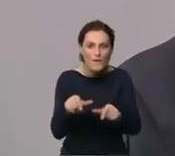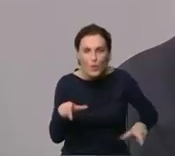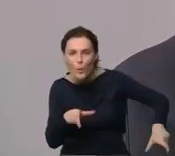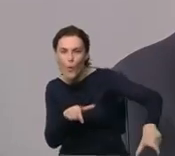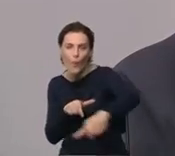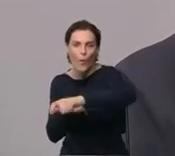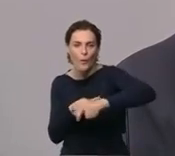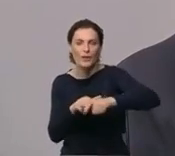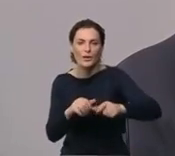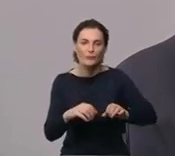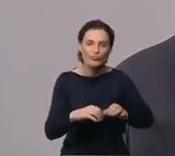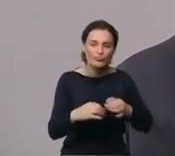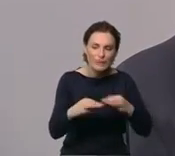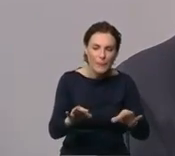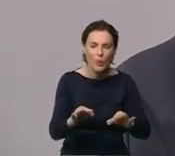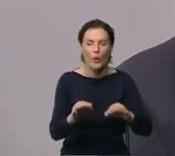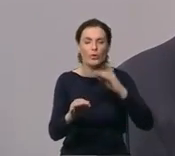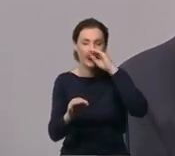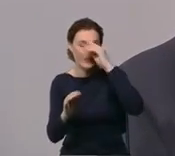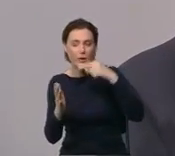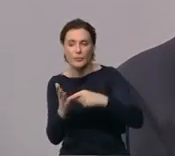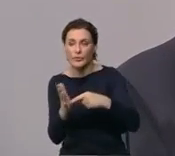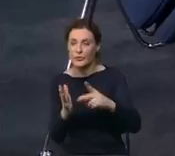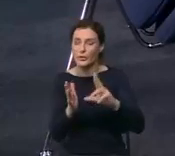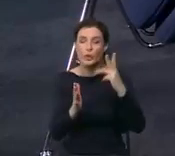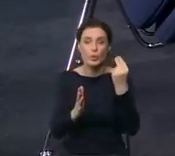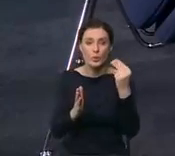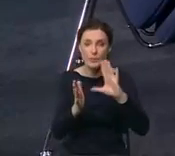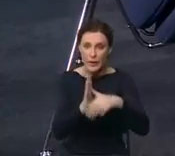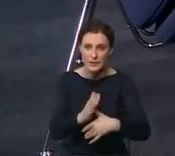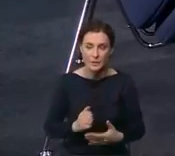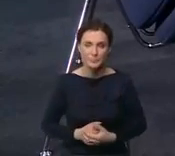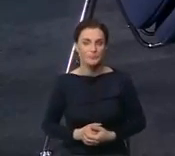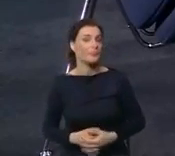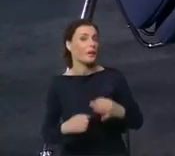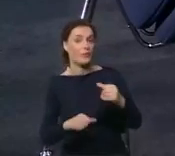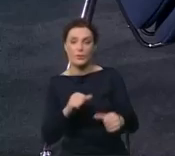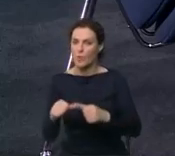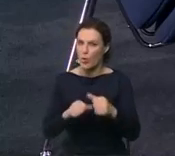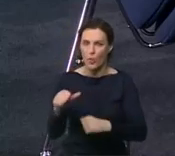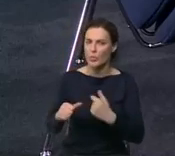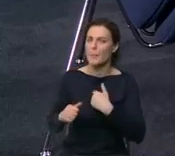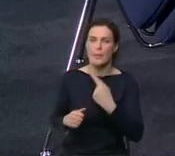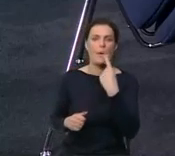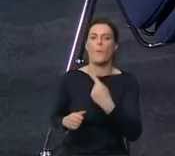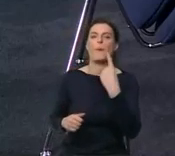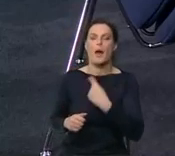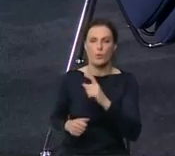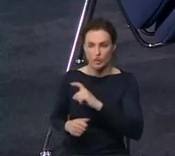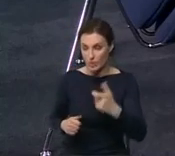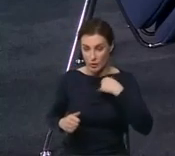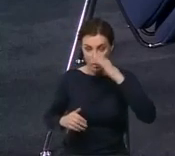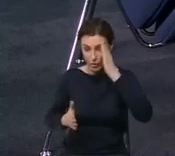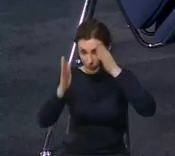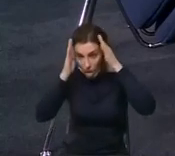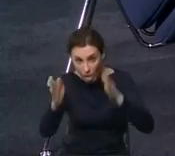pyta o to, czy Williams zorganizuje dzień F1 w Polsce. W tym roku będę miał bardzo mało czasu. To nie jest tak, że ja mogę się skoncentrować